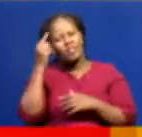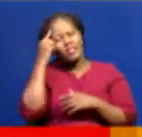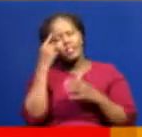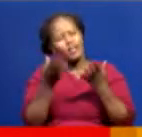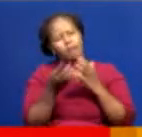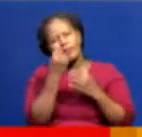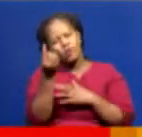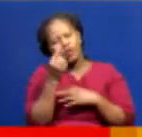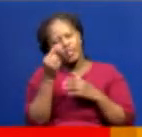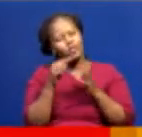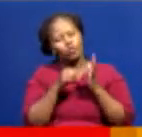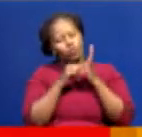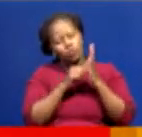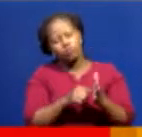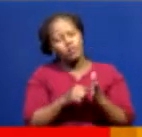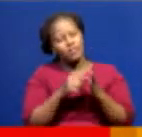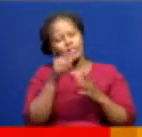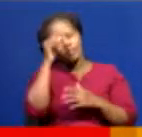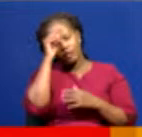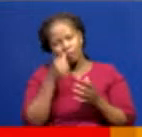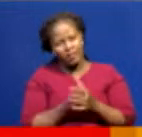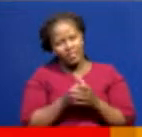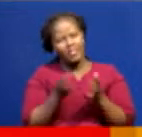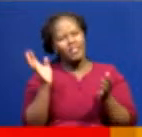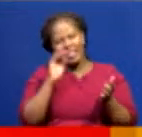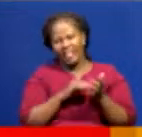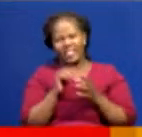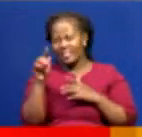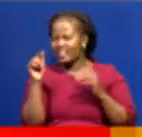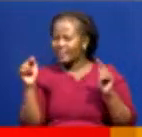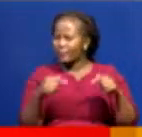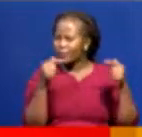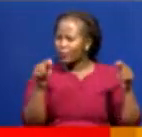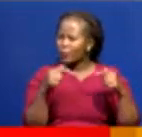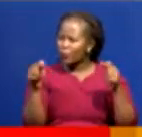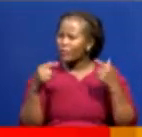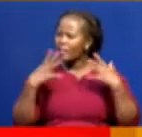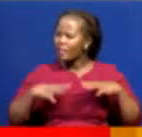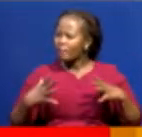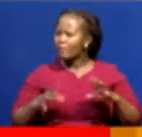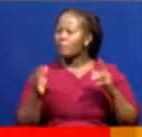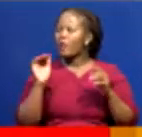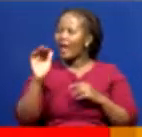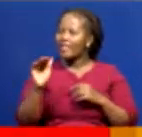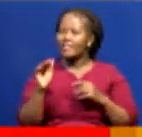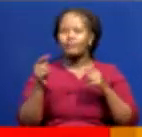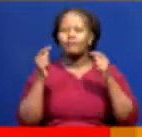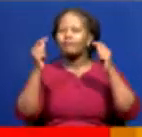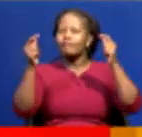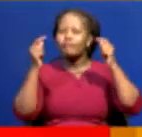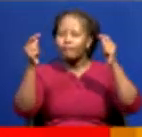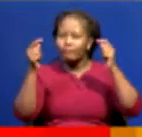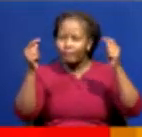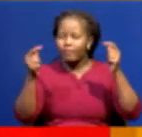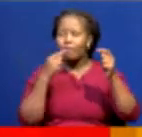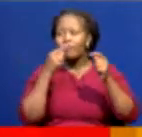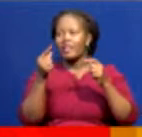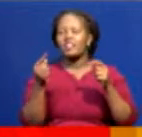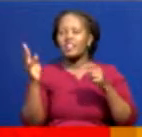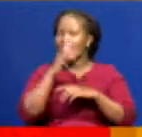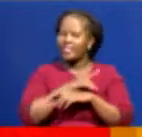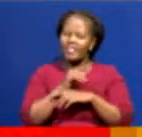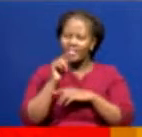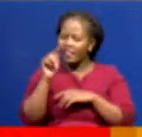kushinikiza serikali. Na turejelee tu hilo swala la gasi. Maanake wananchi wanajitokeza, wanaambiwa kwamba kufikia tarehe fulani kutakuwa